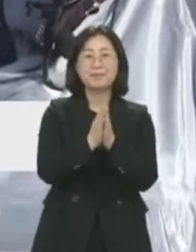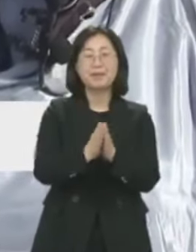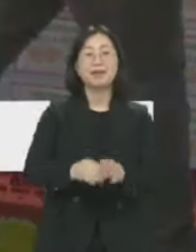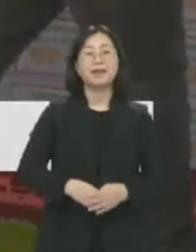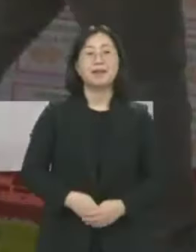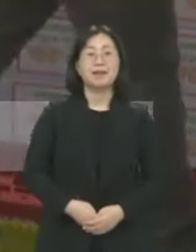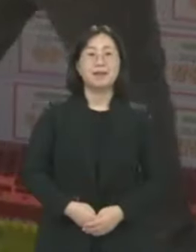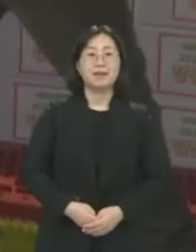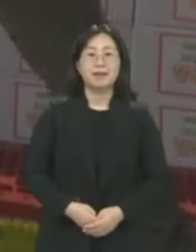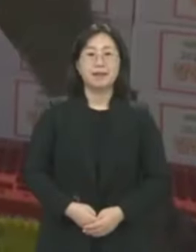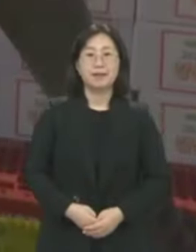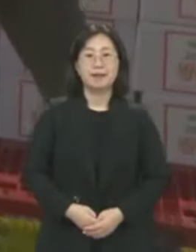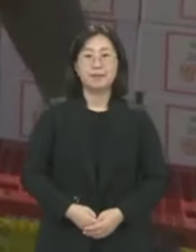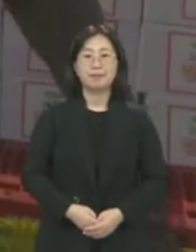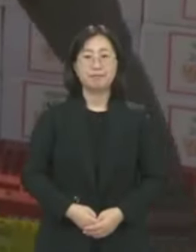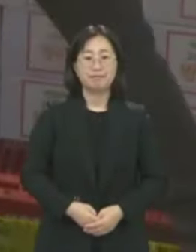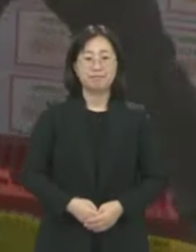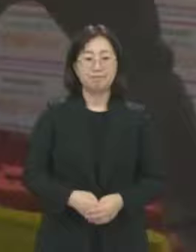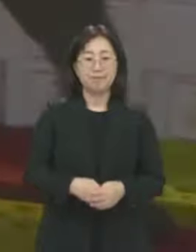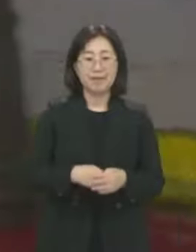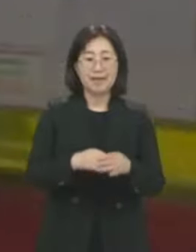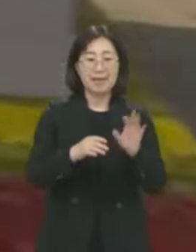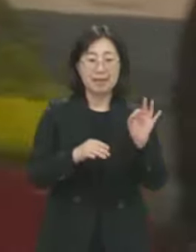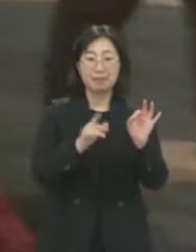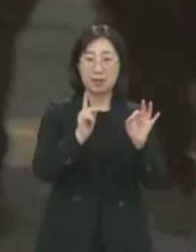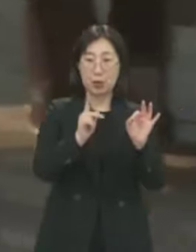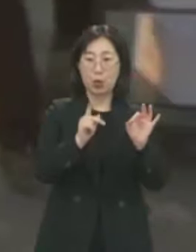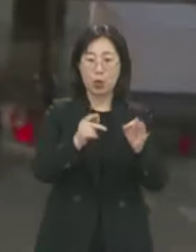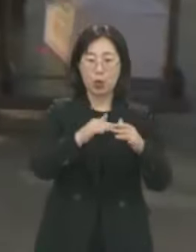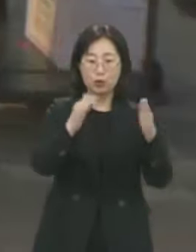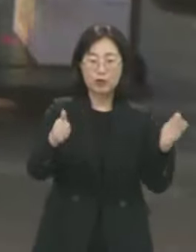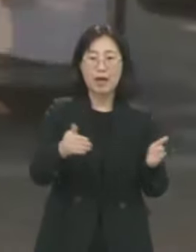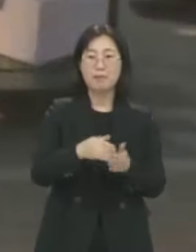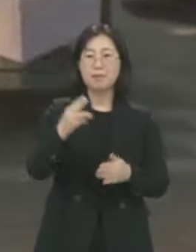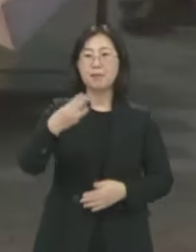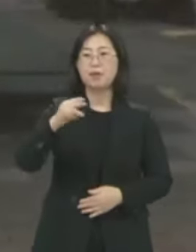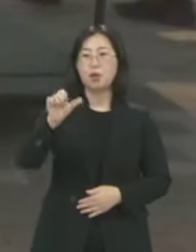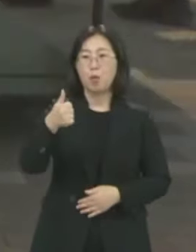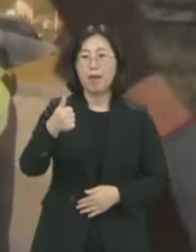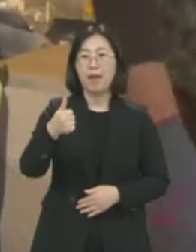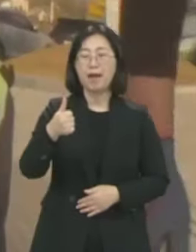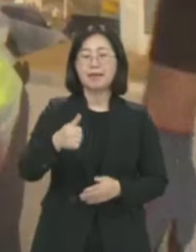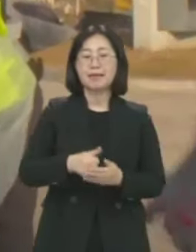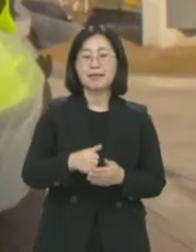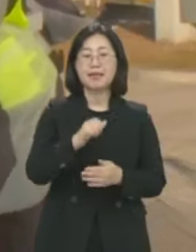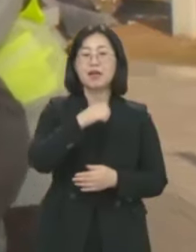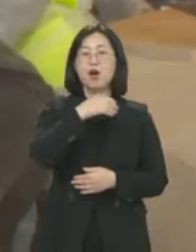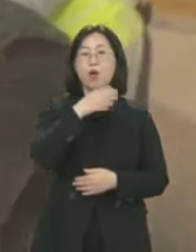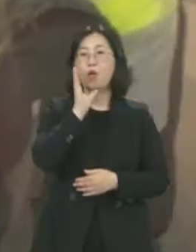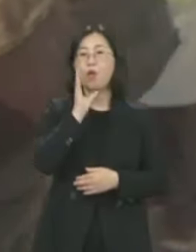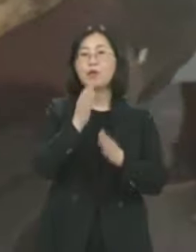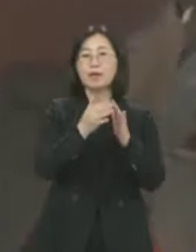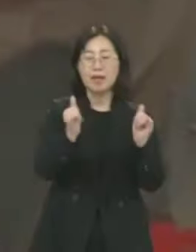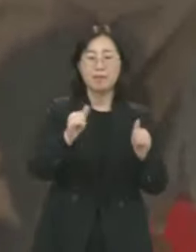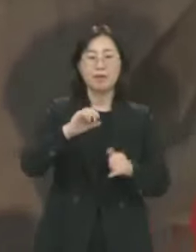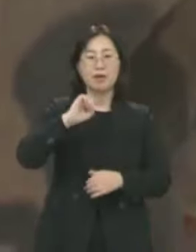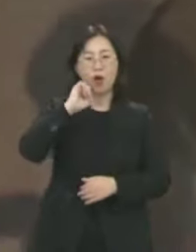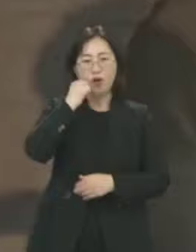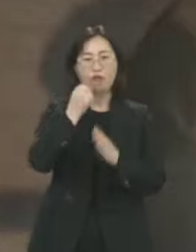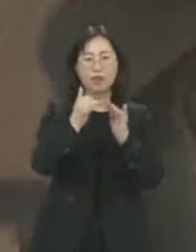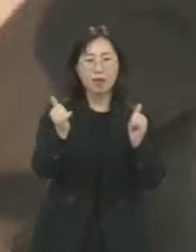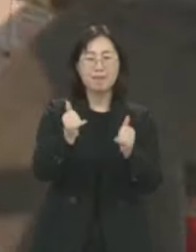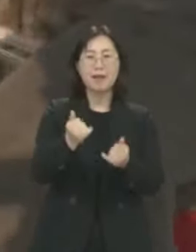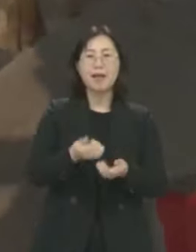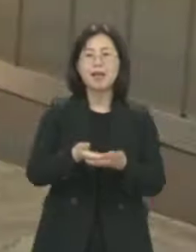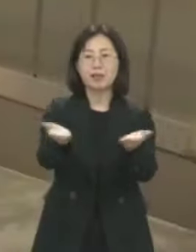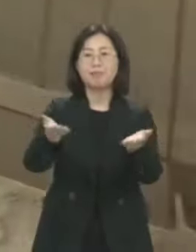합니다. 이렇게 마련된 10kg 김장김치 3,500박스는 지역의 독거노인 등 어려운 이웃들에게